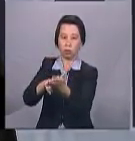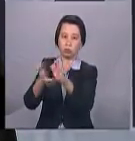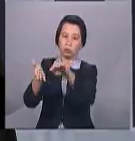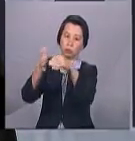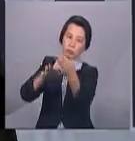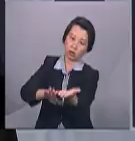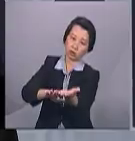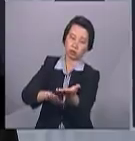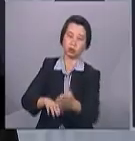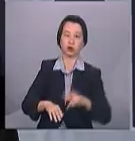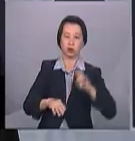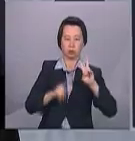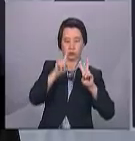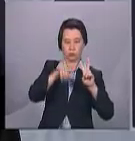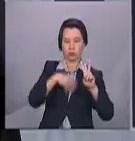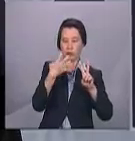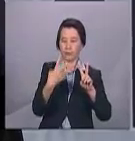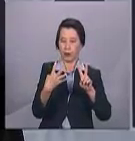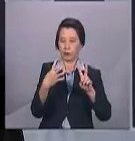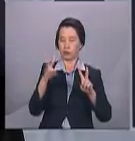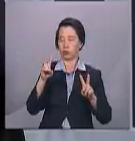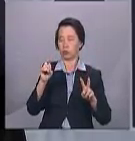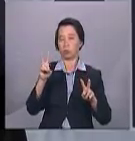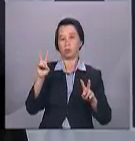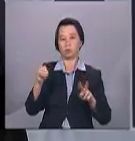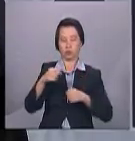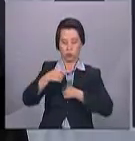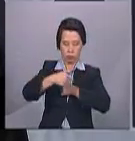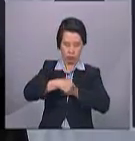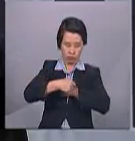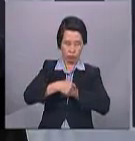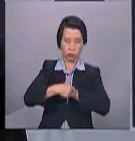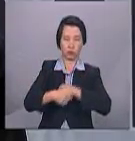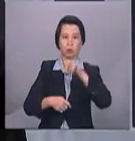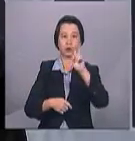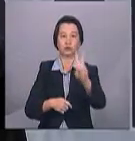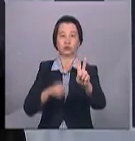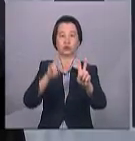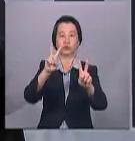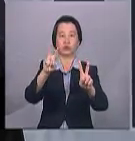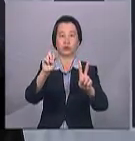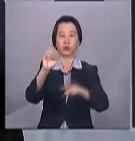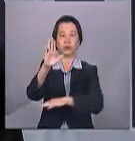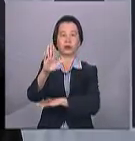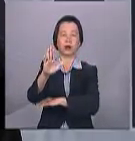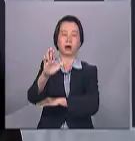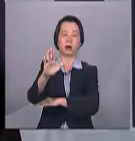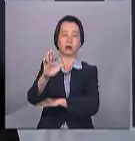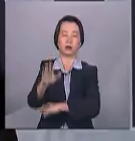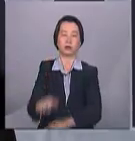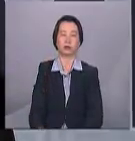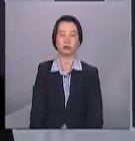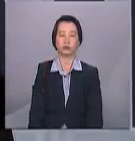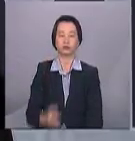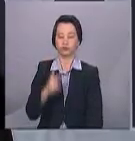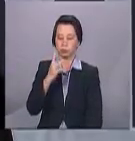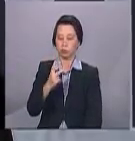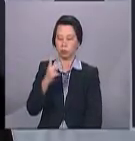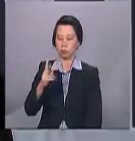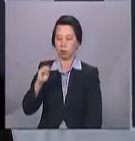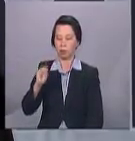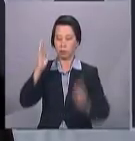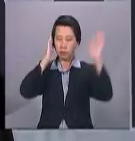pada 2 April 2020 jam 2:20 petang. Kementerian Kesihatan